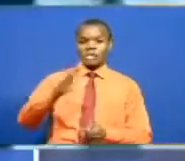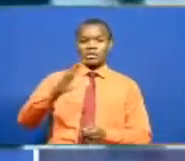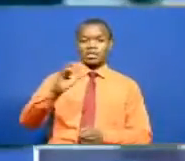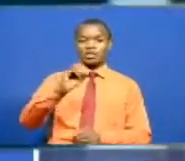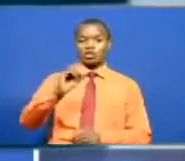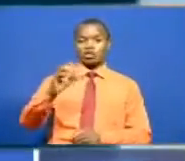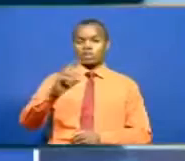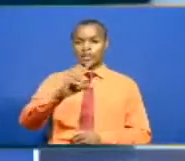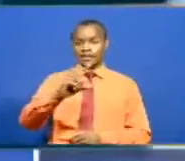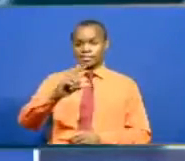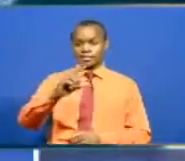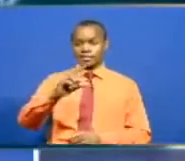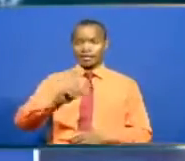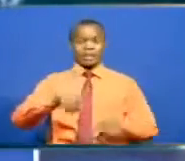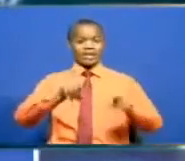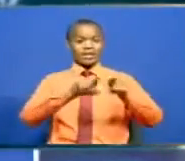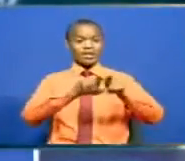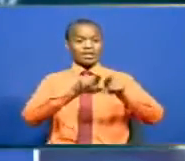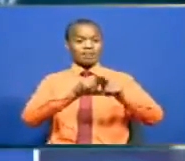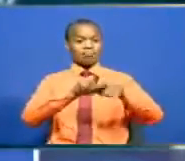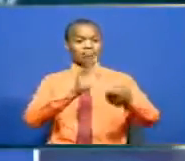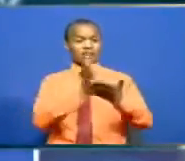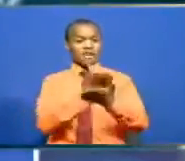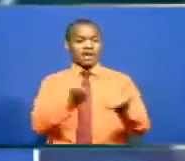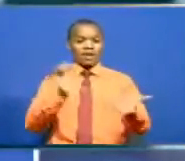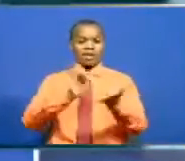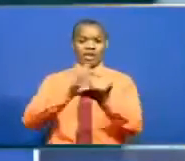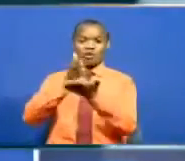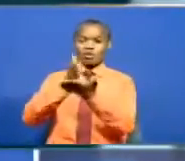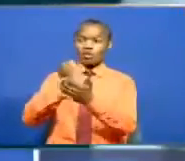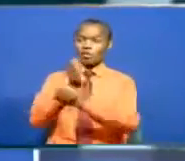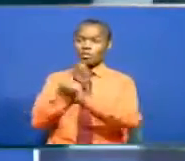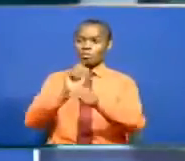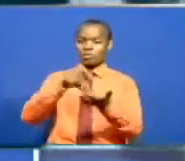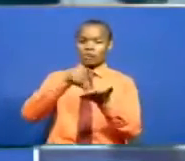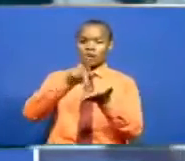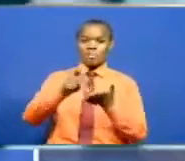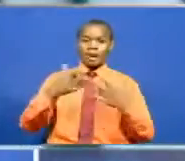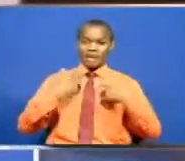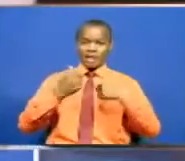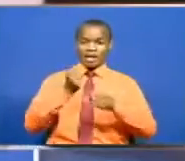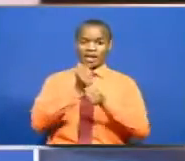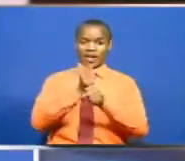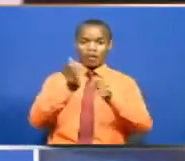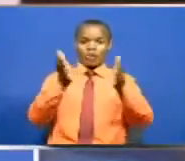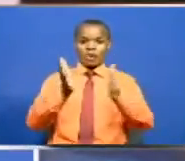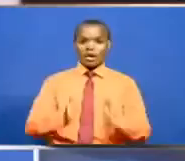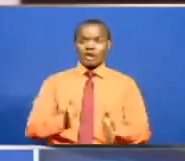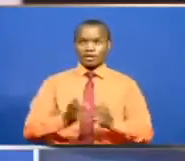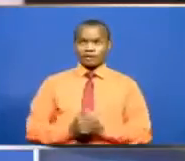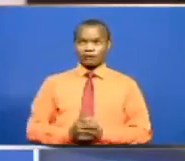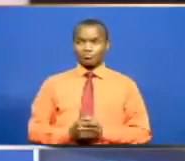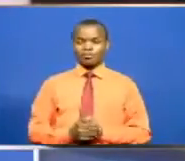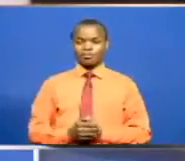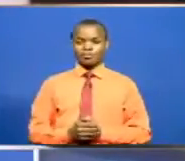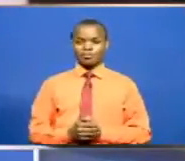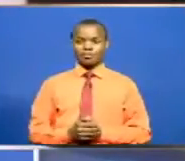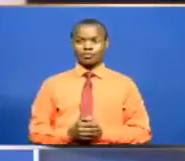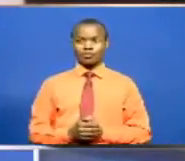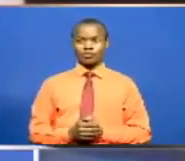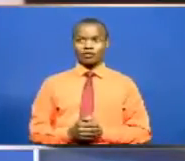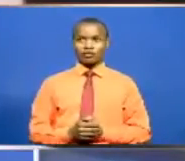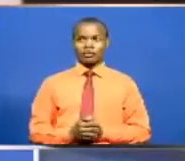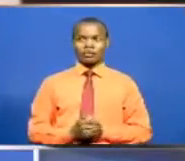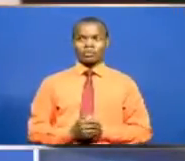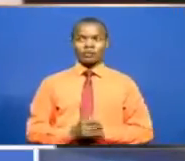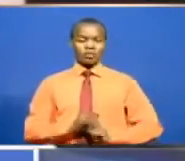Oparanya aliondolea mbali uwezekano wa kufikia malipo yoyote na wahudumu wa afya wanaogoma. Tumefunga